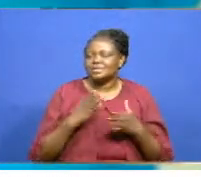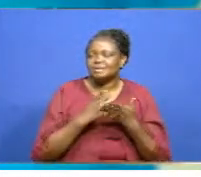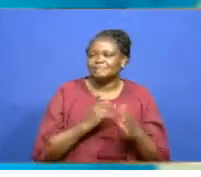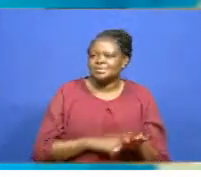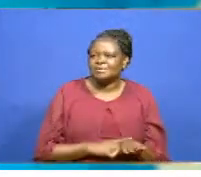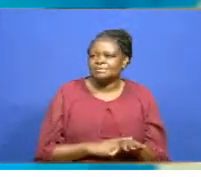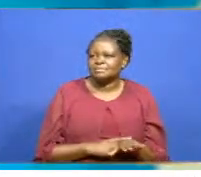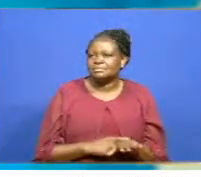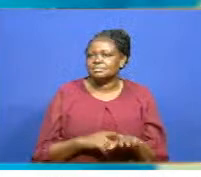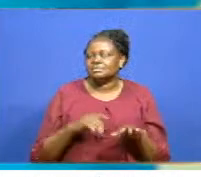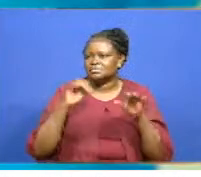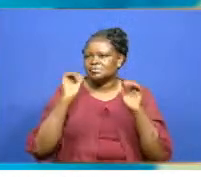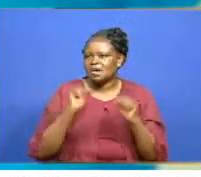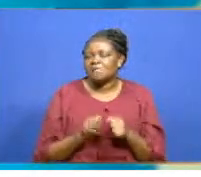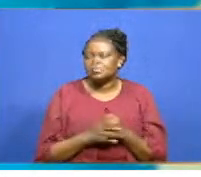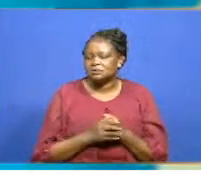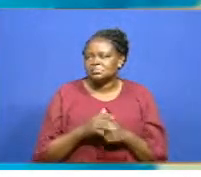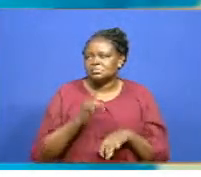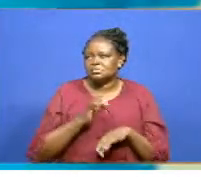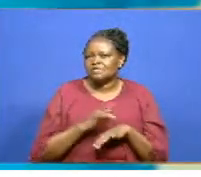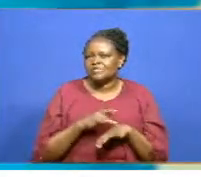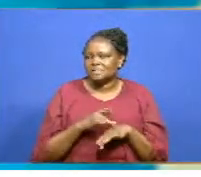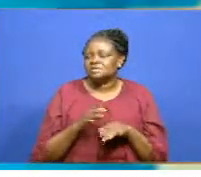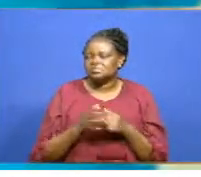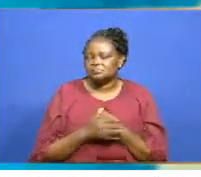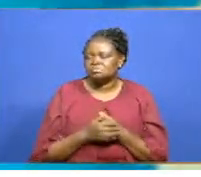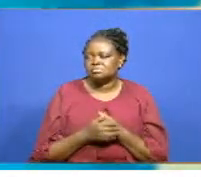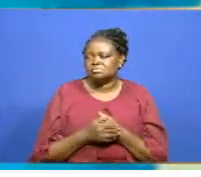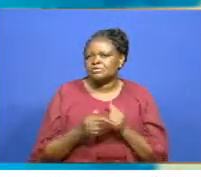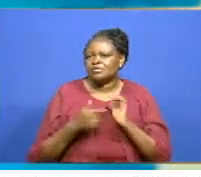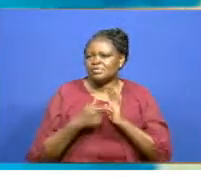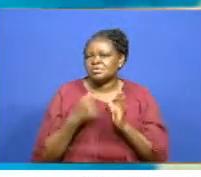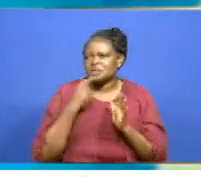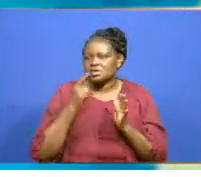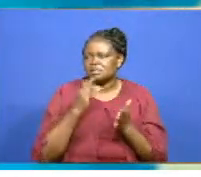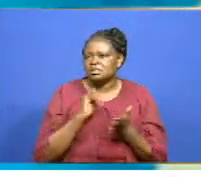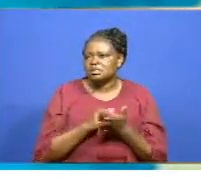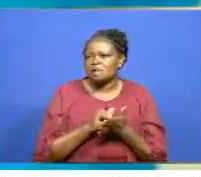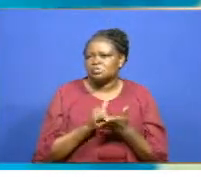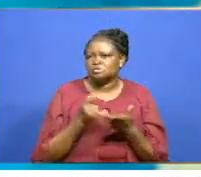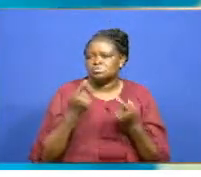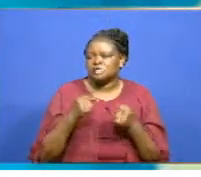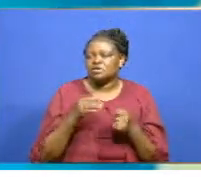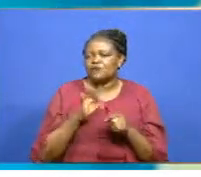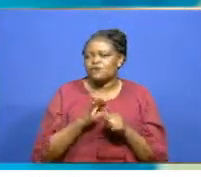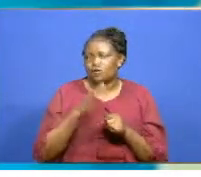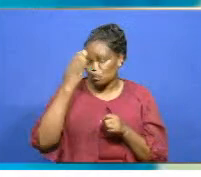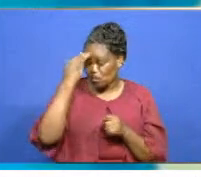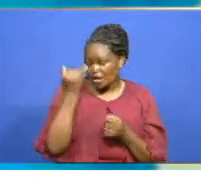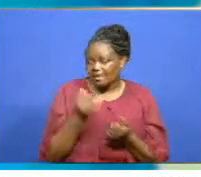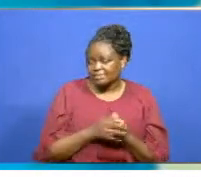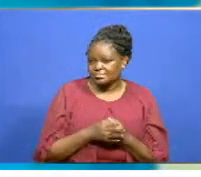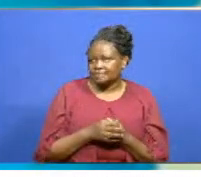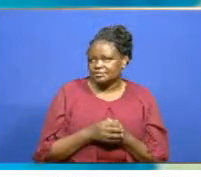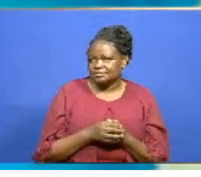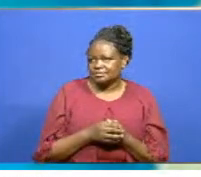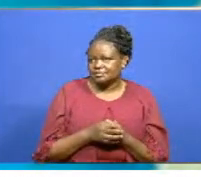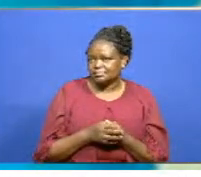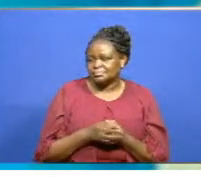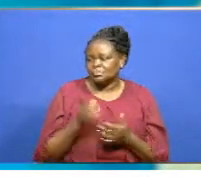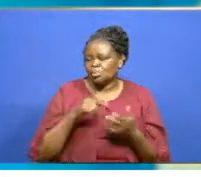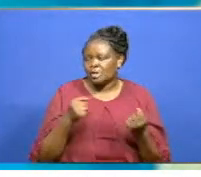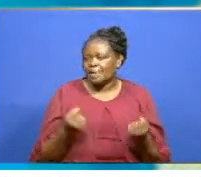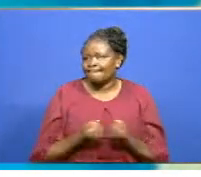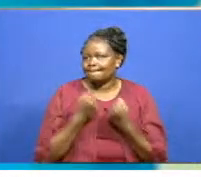sometimes inaweza cripple rationality kidogo. Sema anyway, wacha tumpigie tu kura kwa sababu ya jinsi msiba ulivyopata